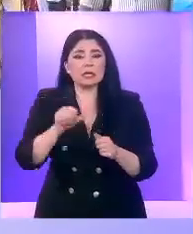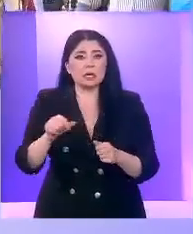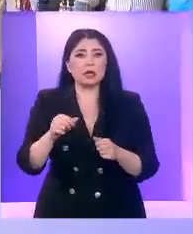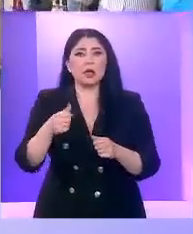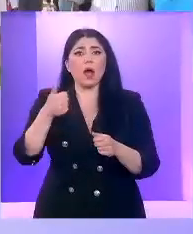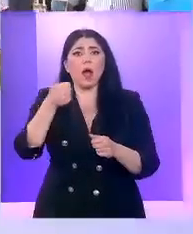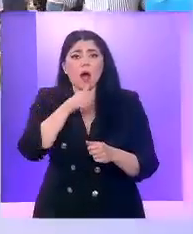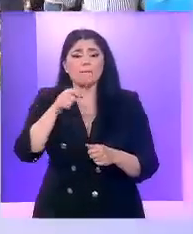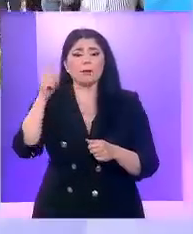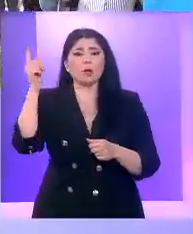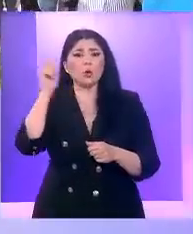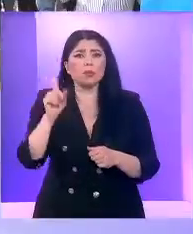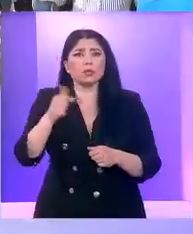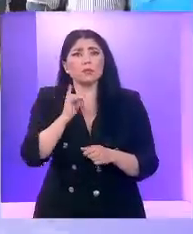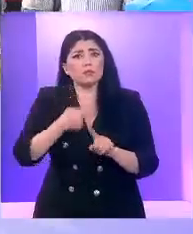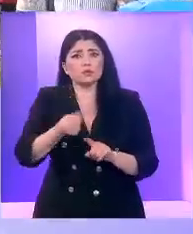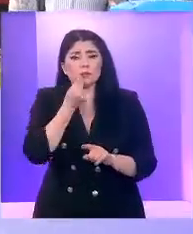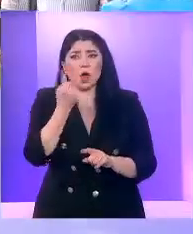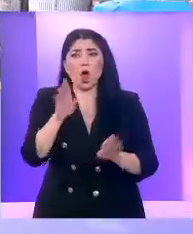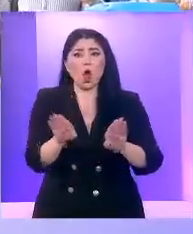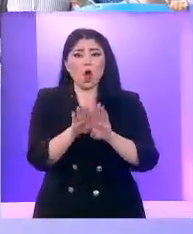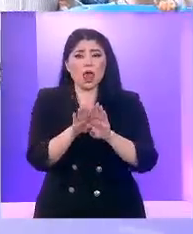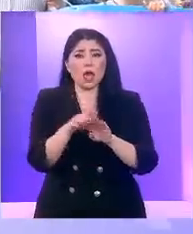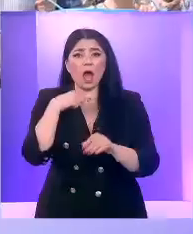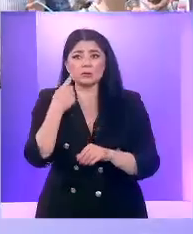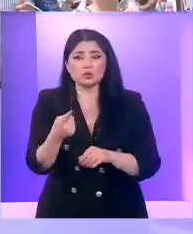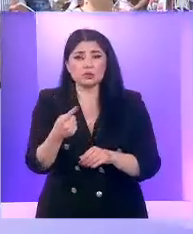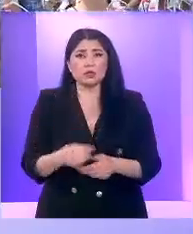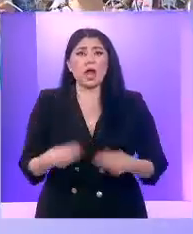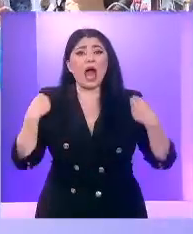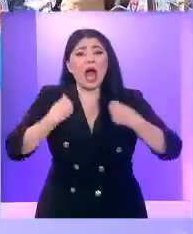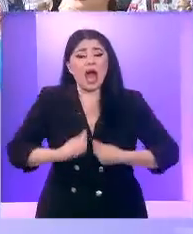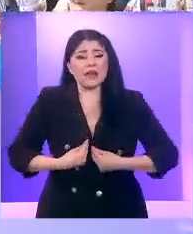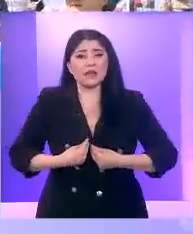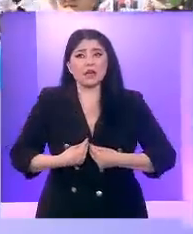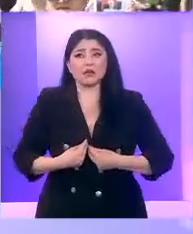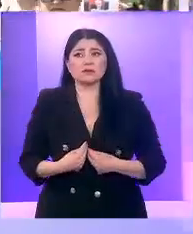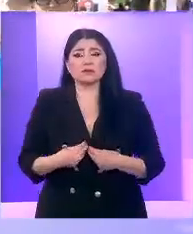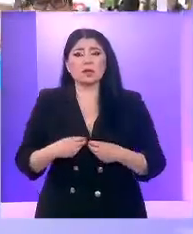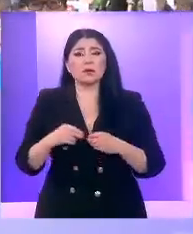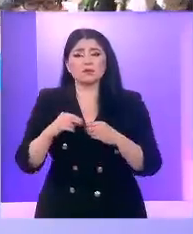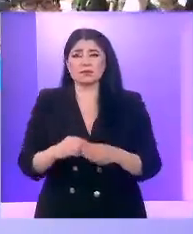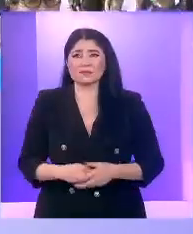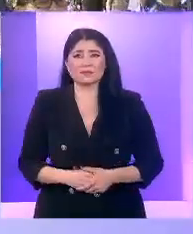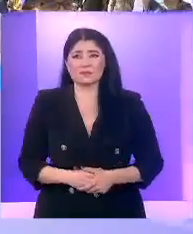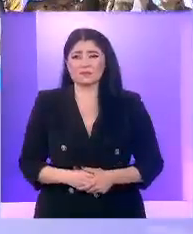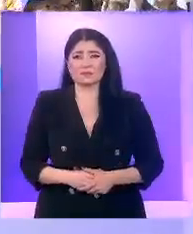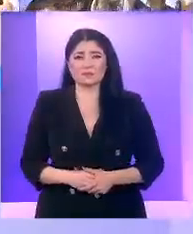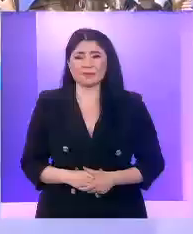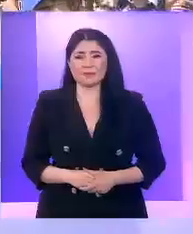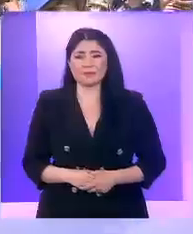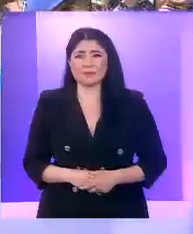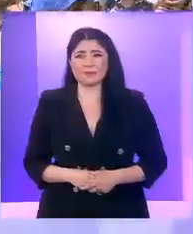și mănânce. Mi-a spus o colegă de-a mea că își ține hainele de venit la școală, aparte în dulap, nu le folosește în altă parte.